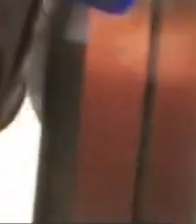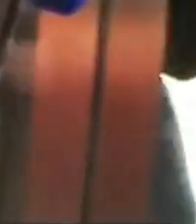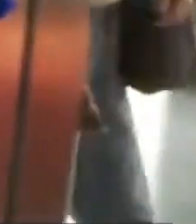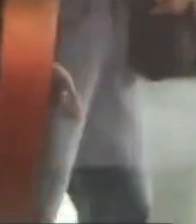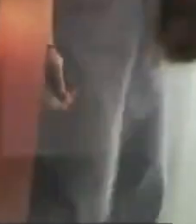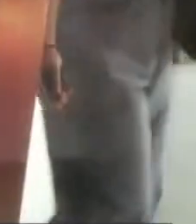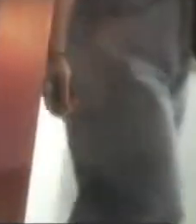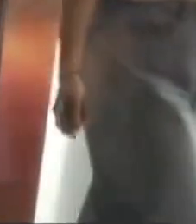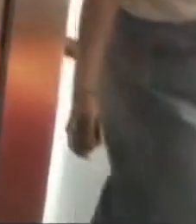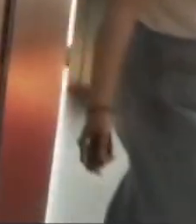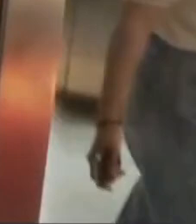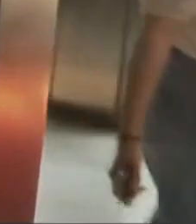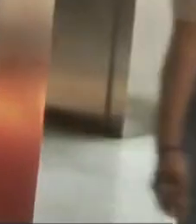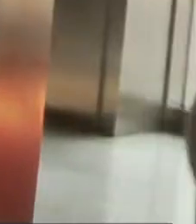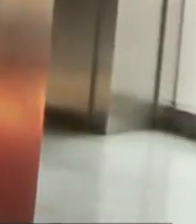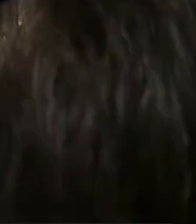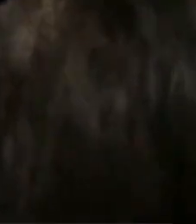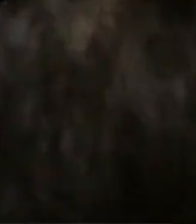의견인가요?